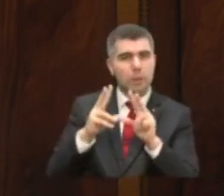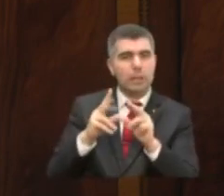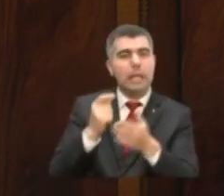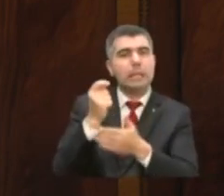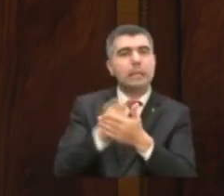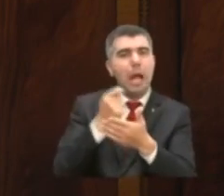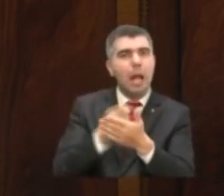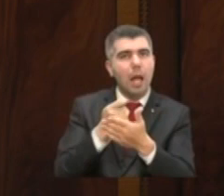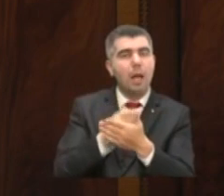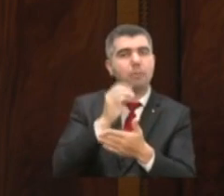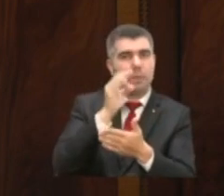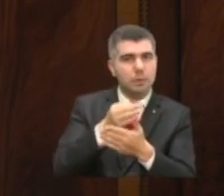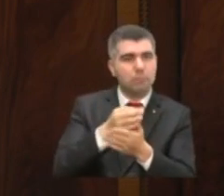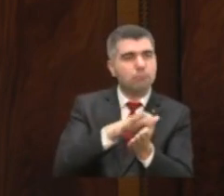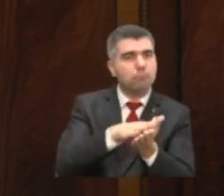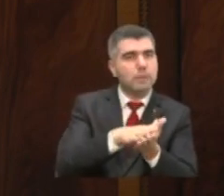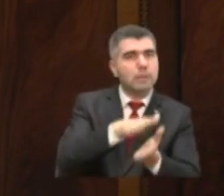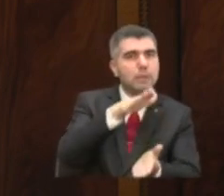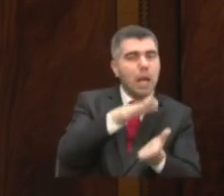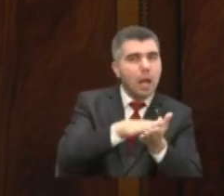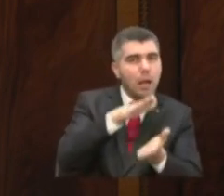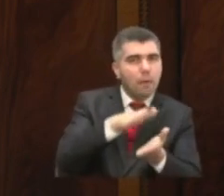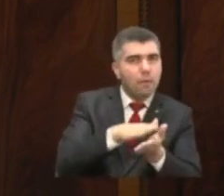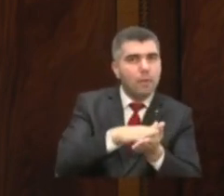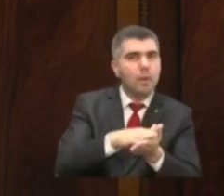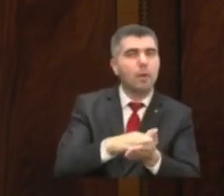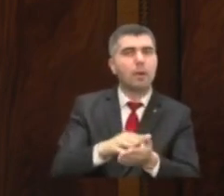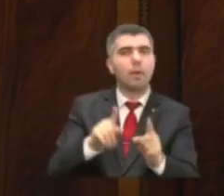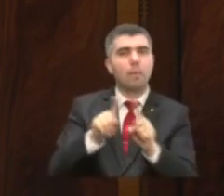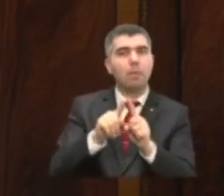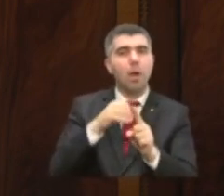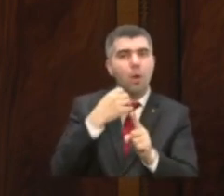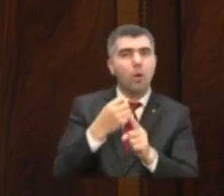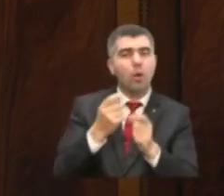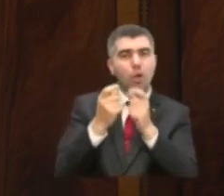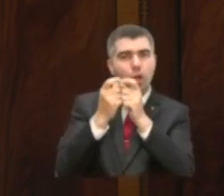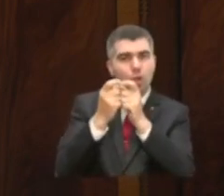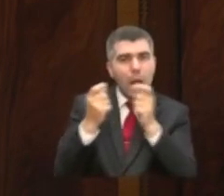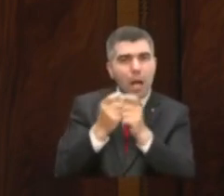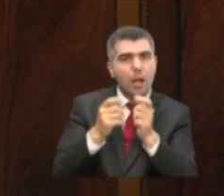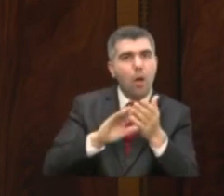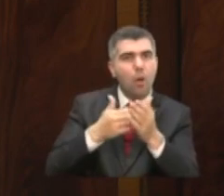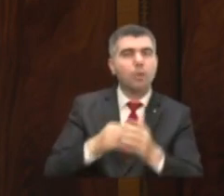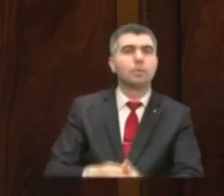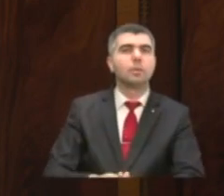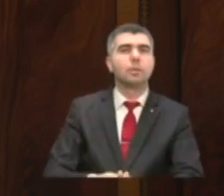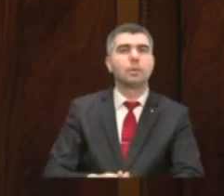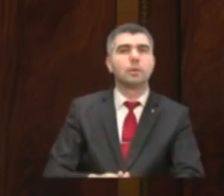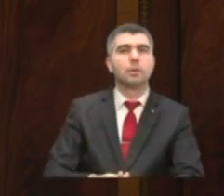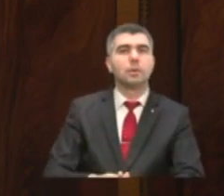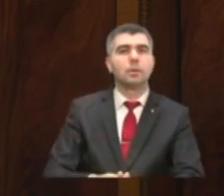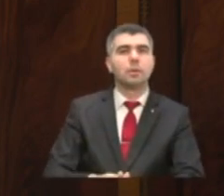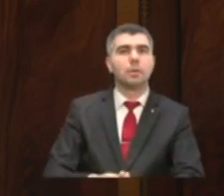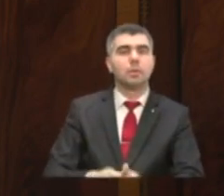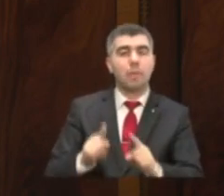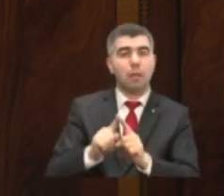لان عندهم افتخار تكتب في الطلبات تيقول لك نشأوا منشآت ومقاولات، عندهم افتخار بزاف بشي هذا، خصك تمشي